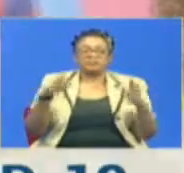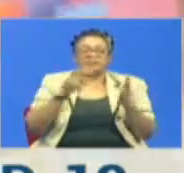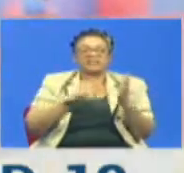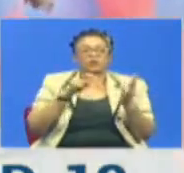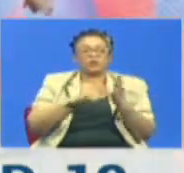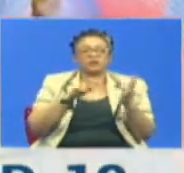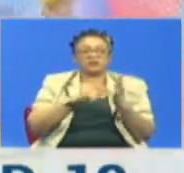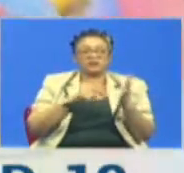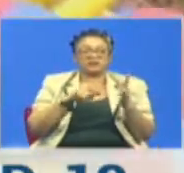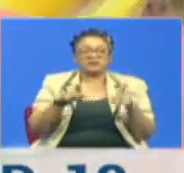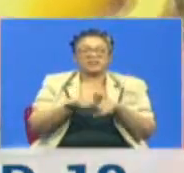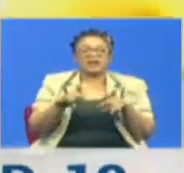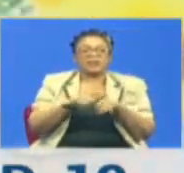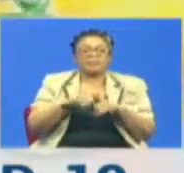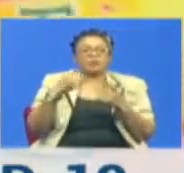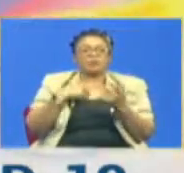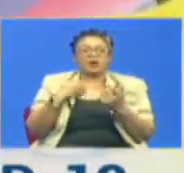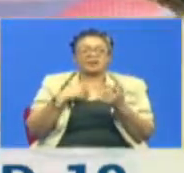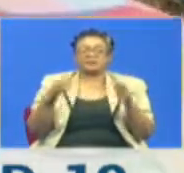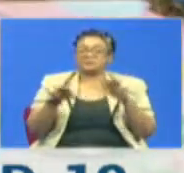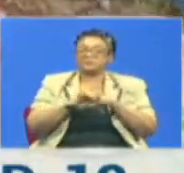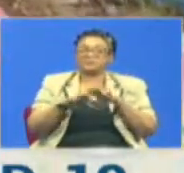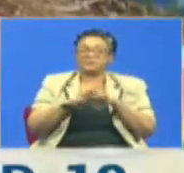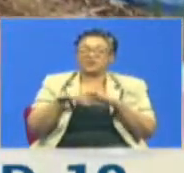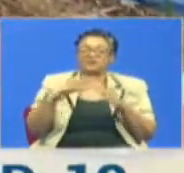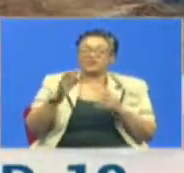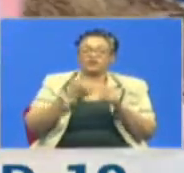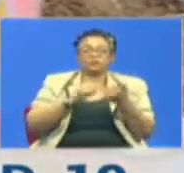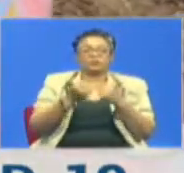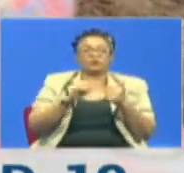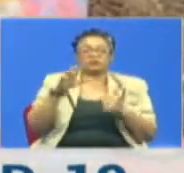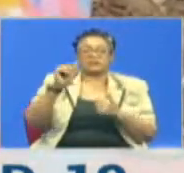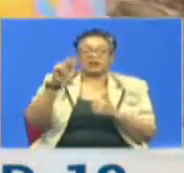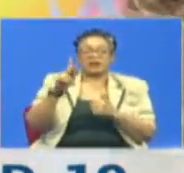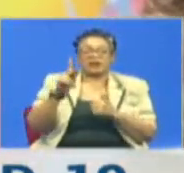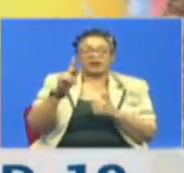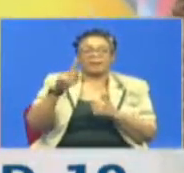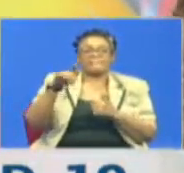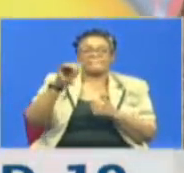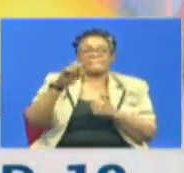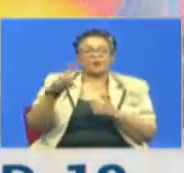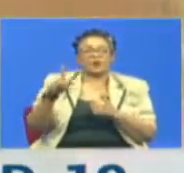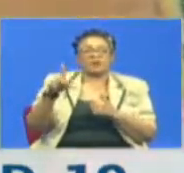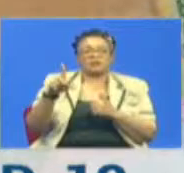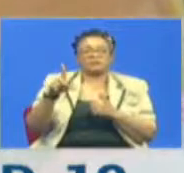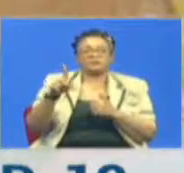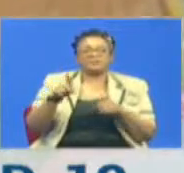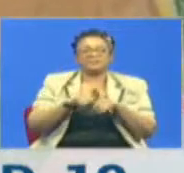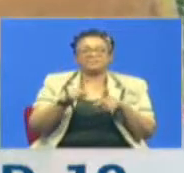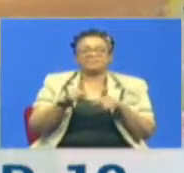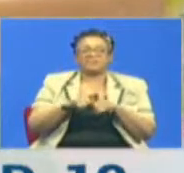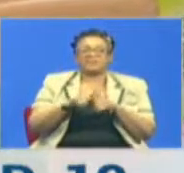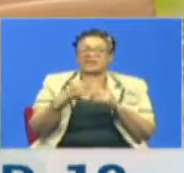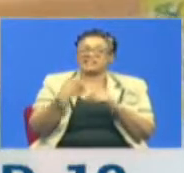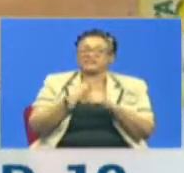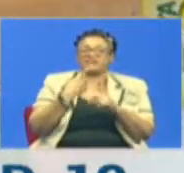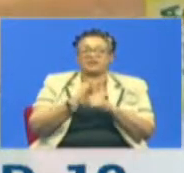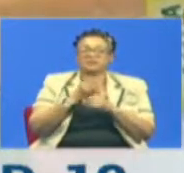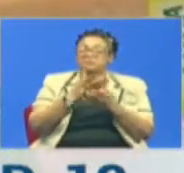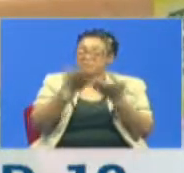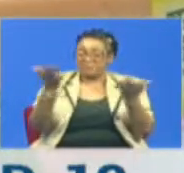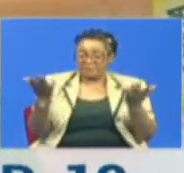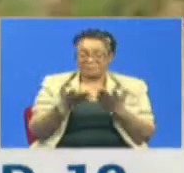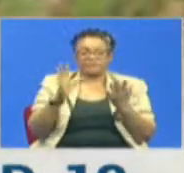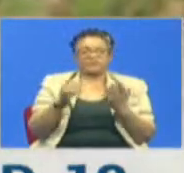pia ilihudhuriwa na naibu rais wa shirikisho la riadha nchini AK Paul Mtui. Aidha, wanariadha kadhaa kutoka maeneo mbalimbali ya